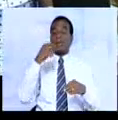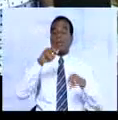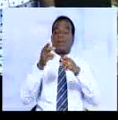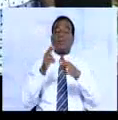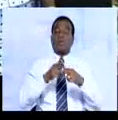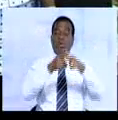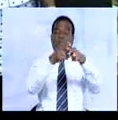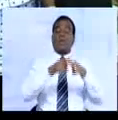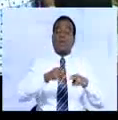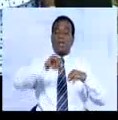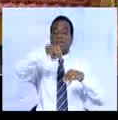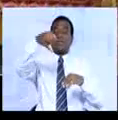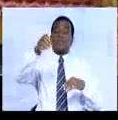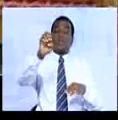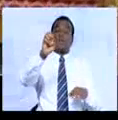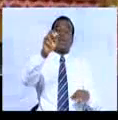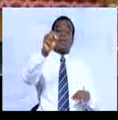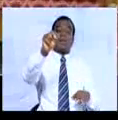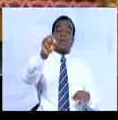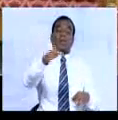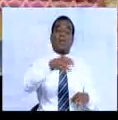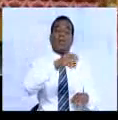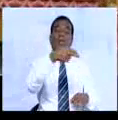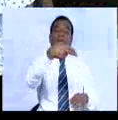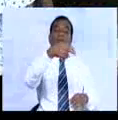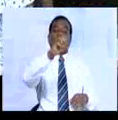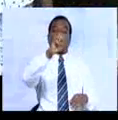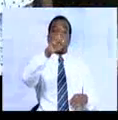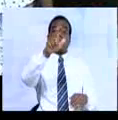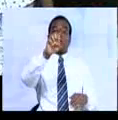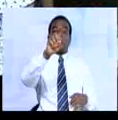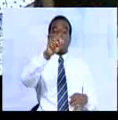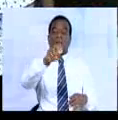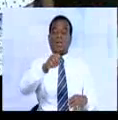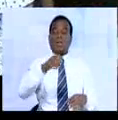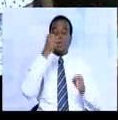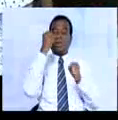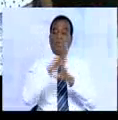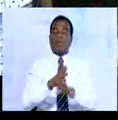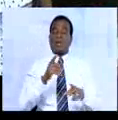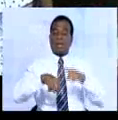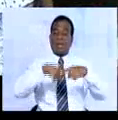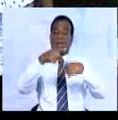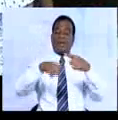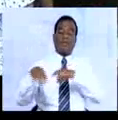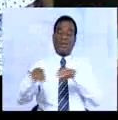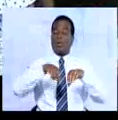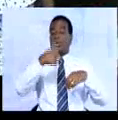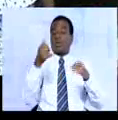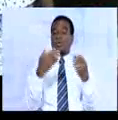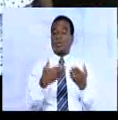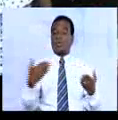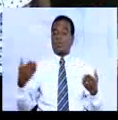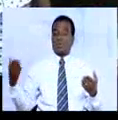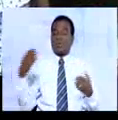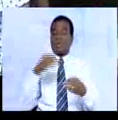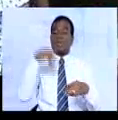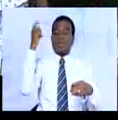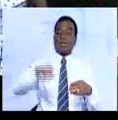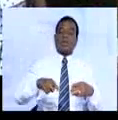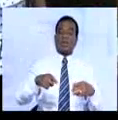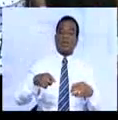l'émotion. Je crois qu'on en avait tous besoin. On est prêt aujourd'hui à partir vers autre chose et c'était